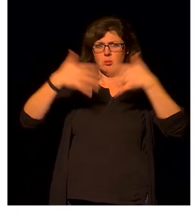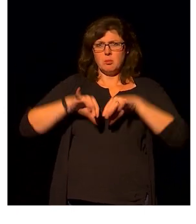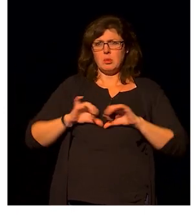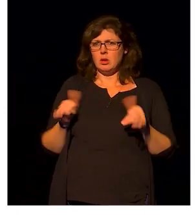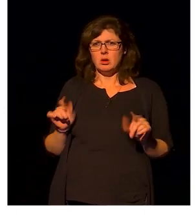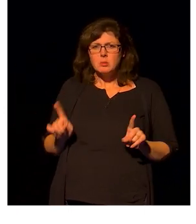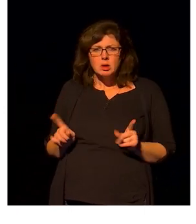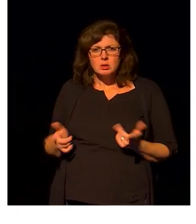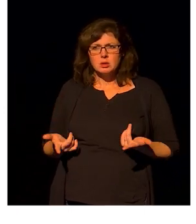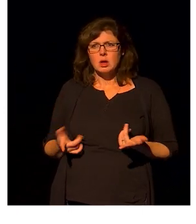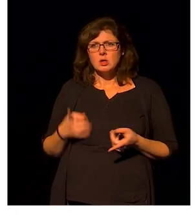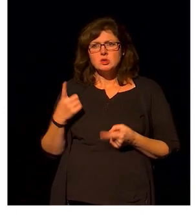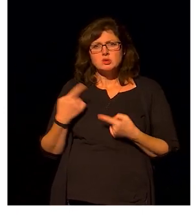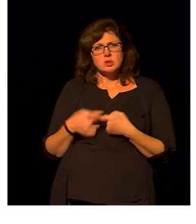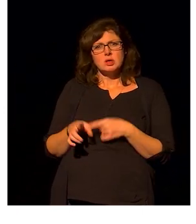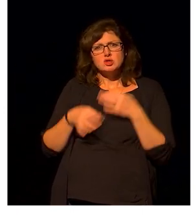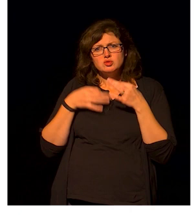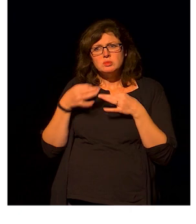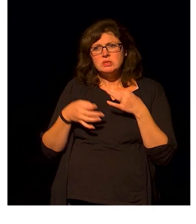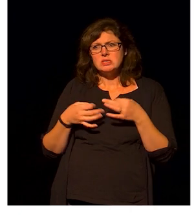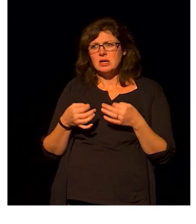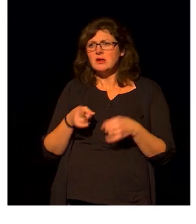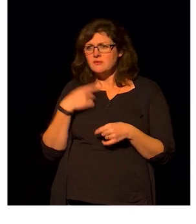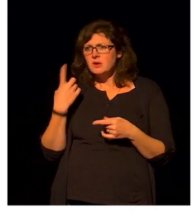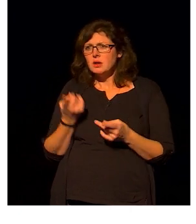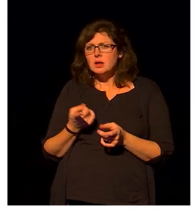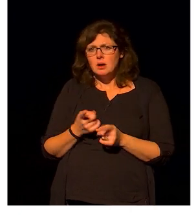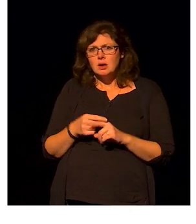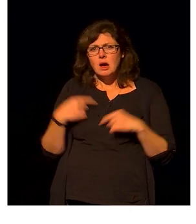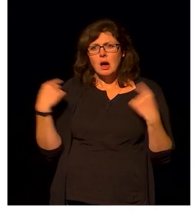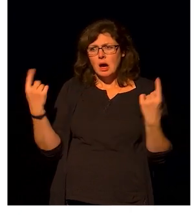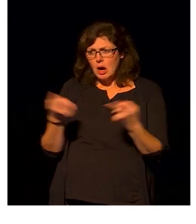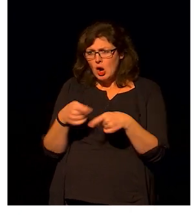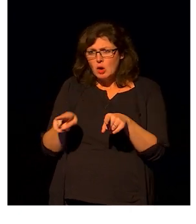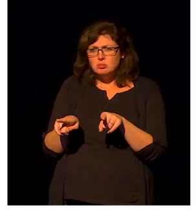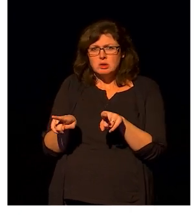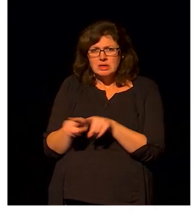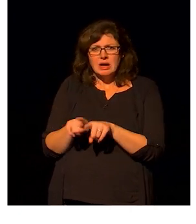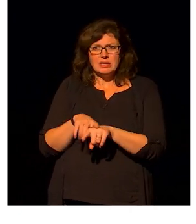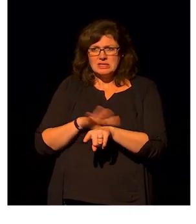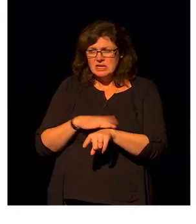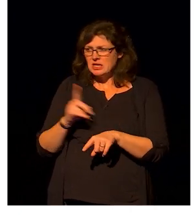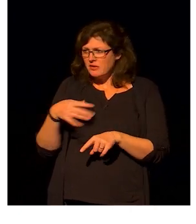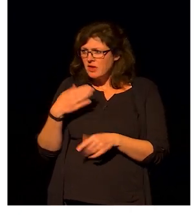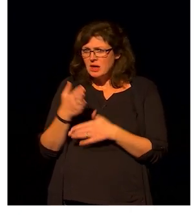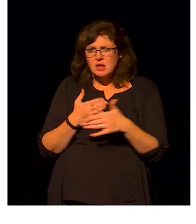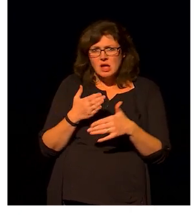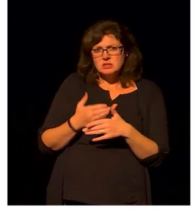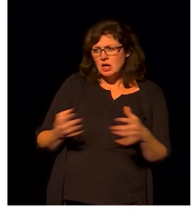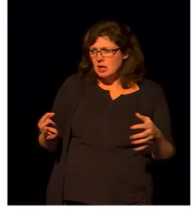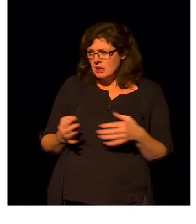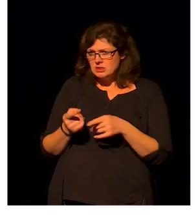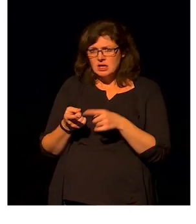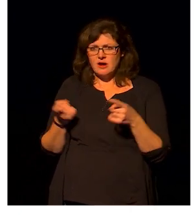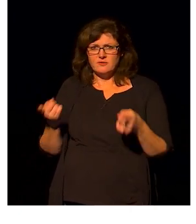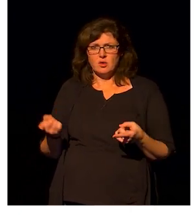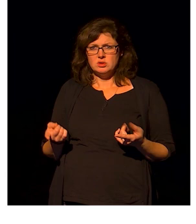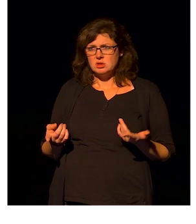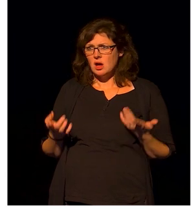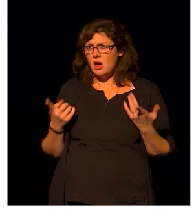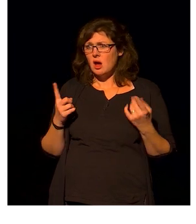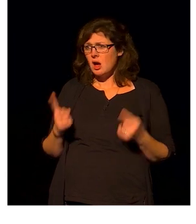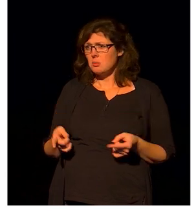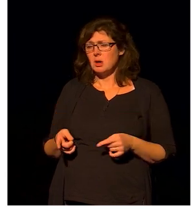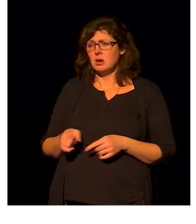Debatten wie diese, dass wir denselben Raum teilen und auch dieselbe Zeit teilen. Seit ungefähr, nicht halt ungefähr,